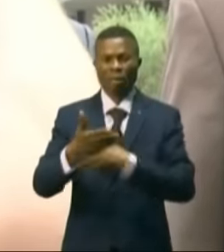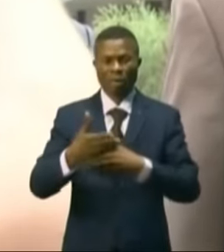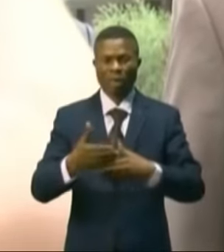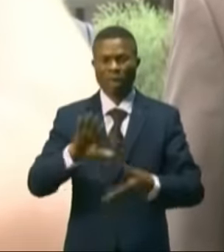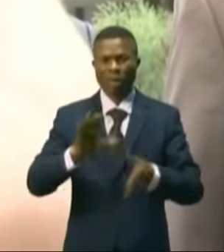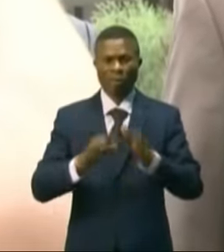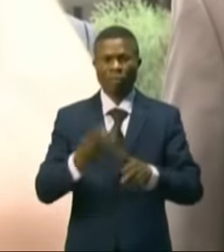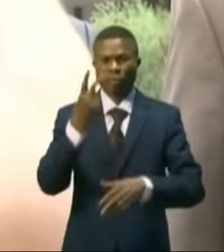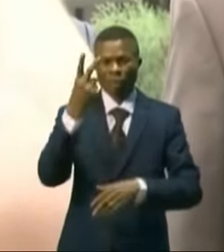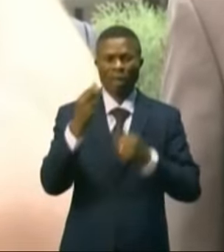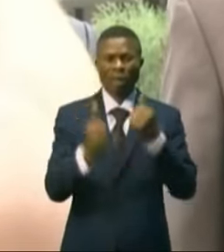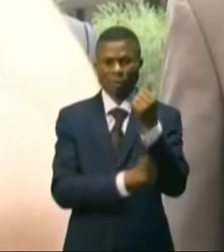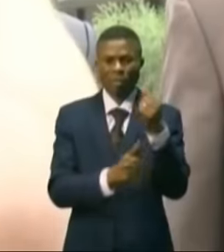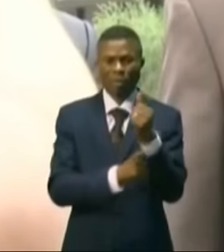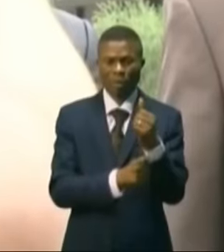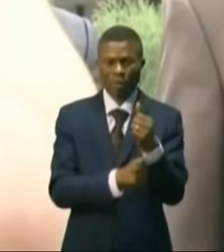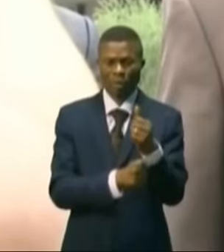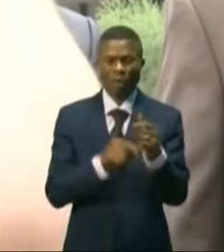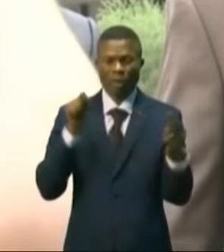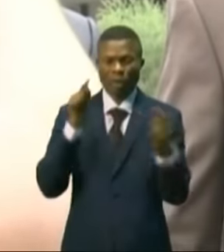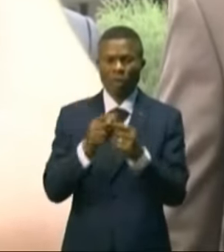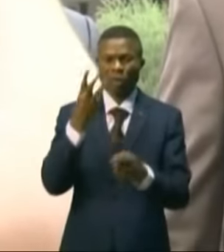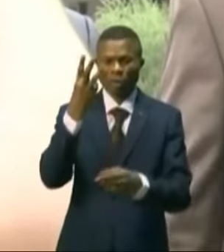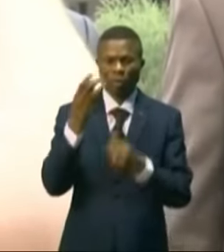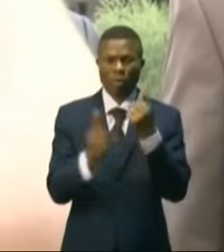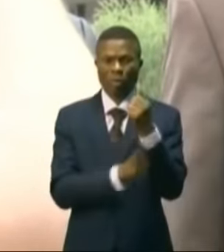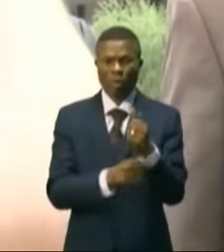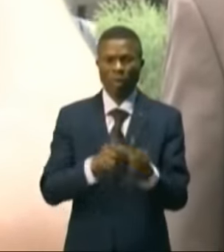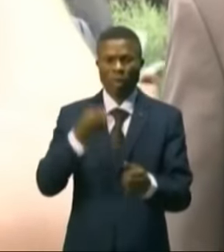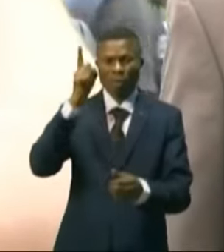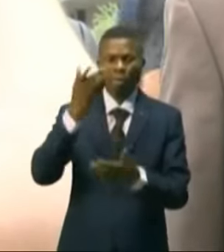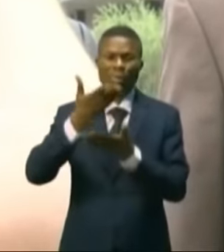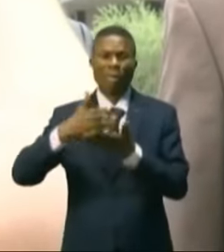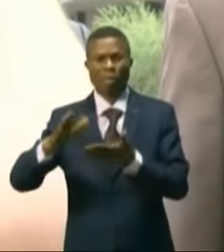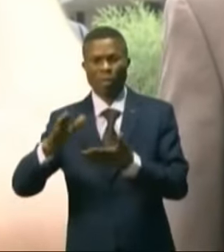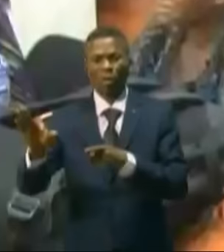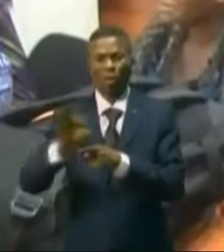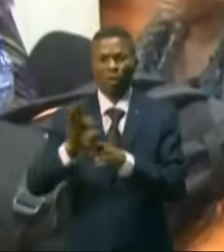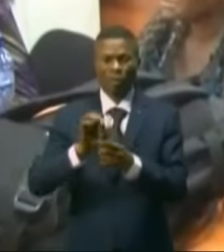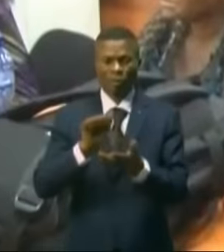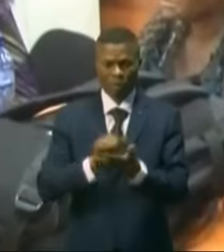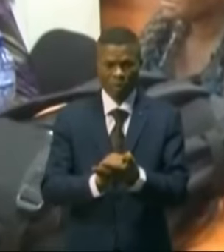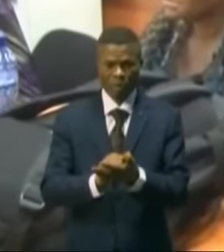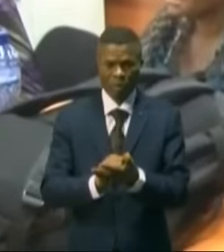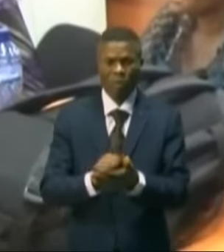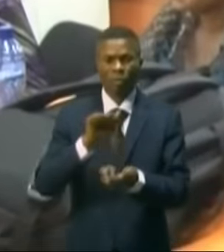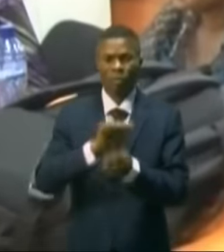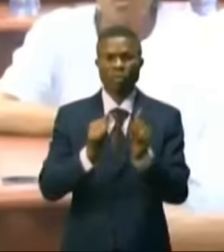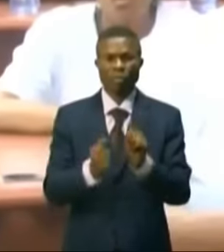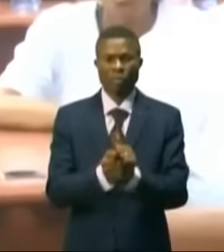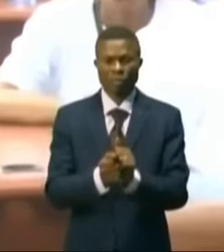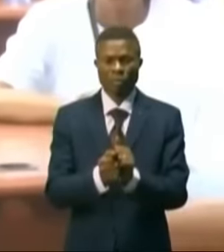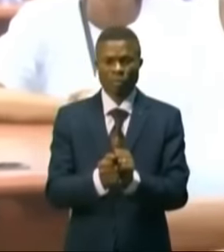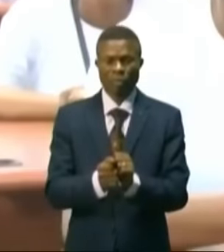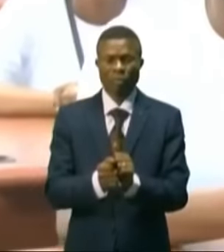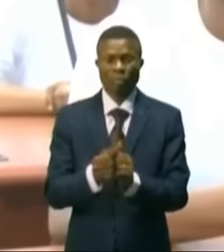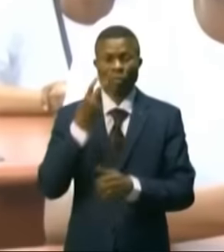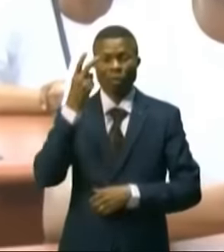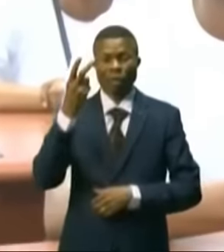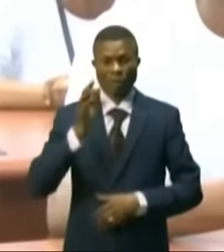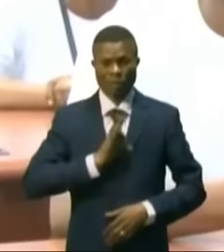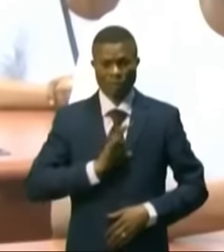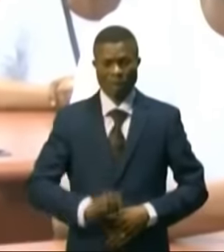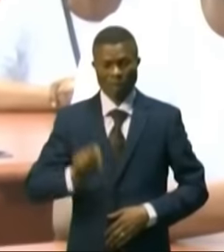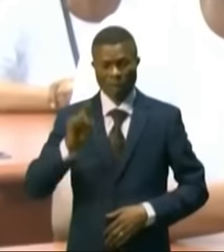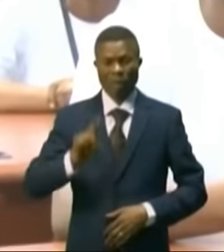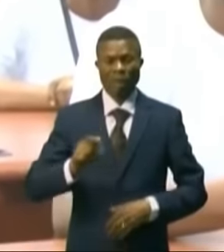des participants jusqu'à 3 participants. Il s'agit de la première phase de formation. La question est de matérialiser la vision du chef